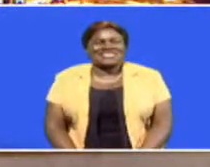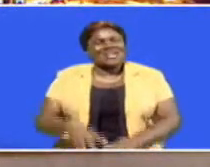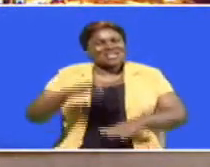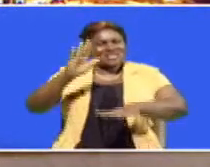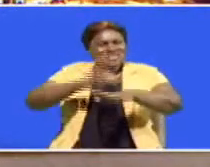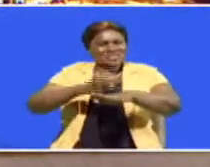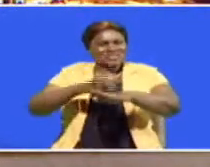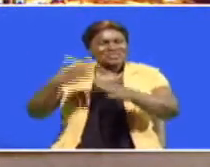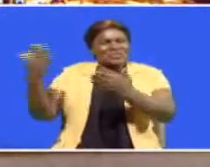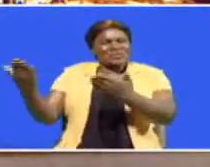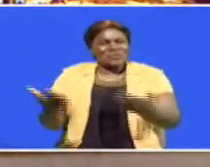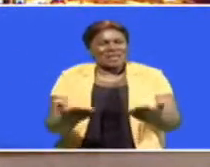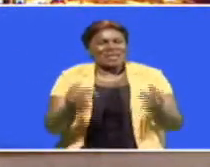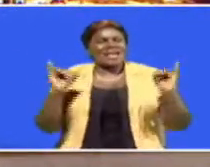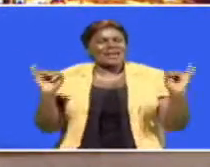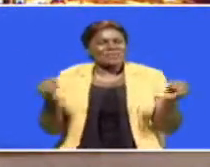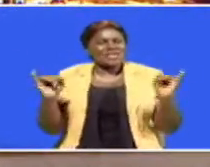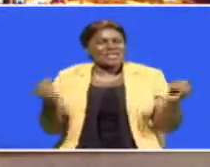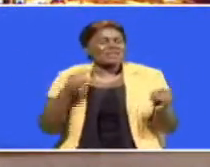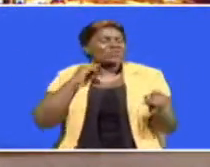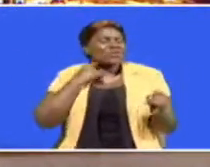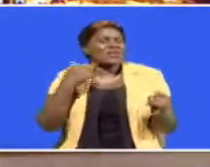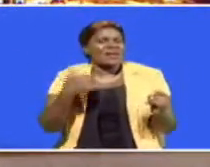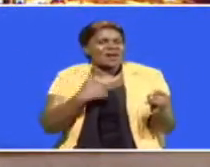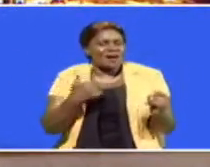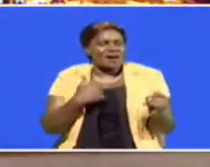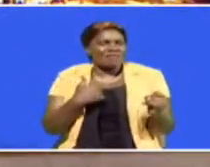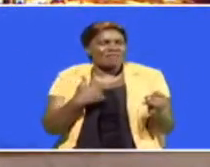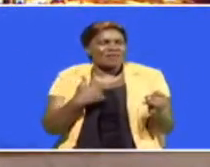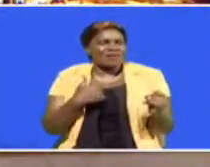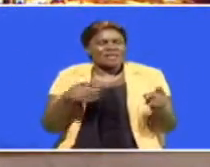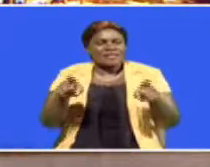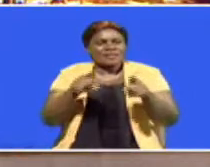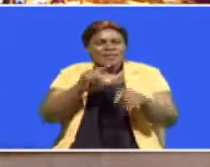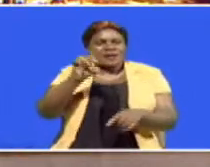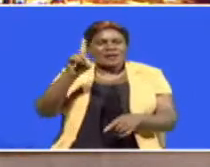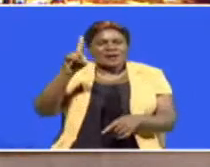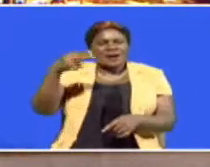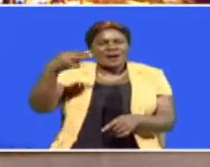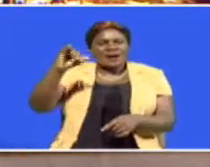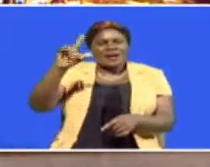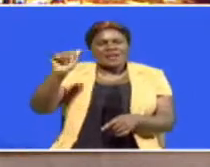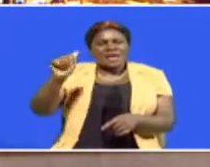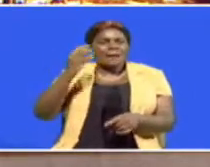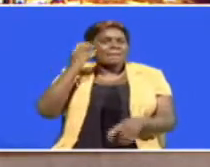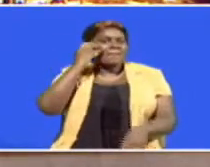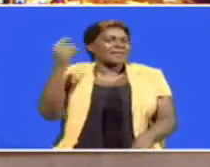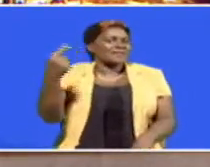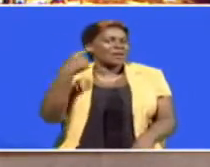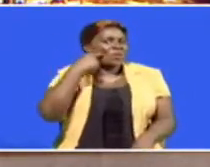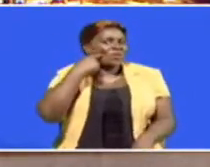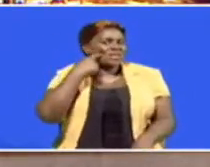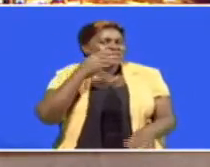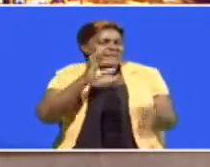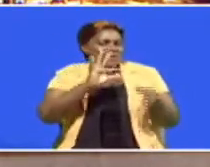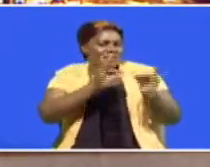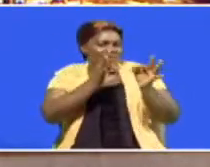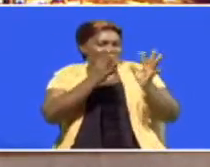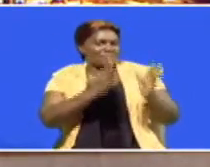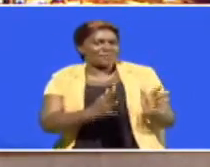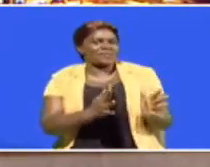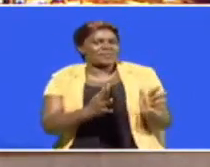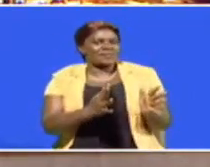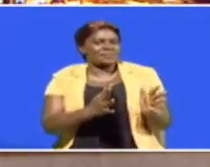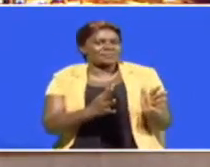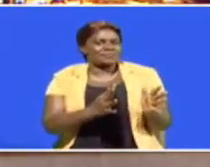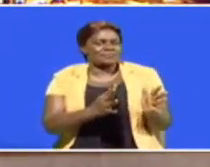So, Dr. Karibu ni kupakulia uhondo kamili wa taarifa hizo. Langu jina ni Hadi ya Mwasiwa na mwenzangu Meresha Witi atakuwa kikalimani taarifa